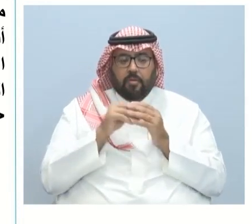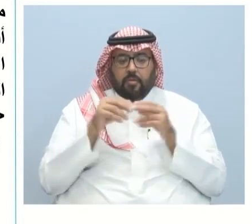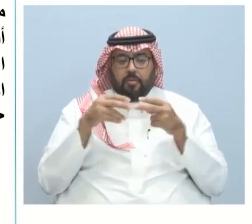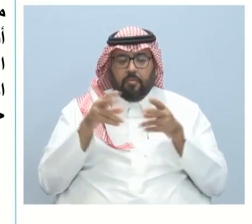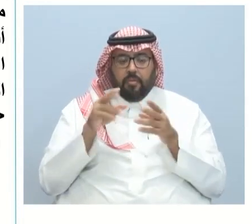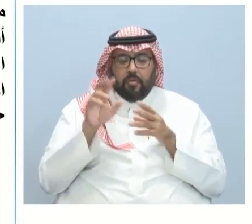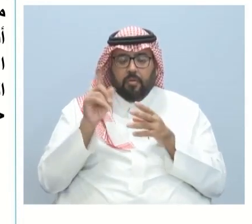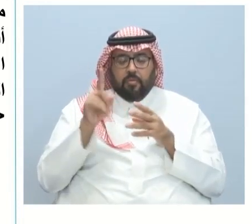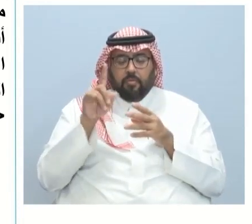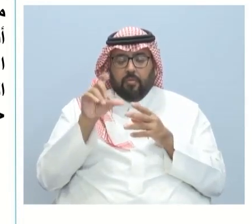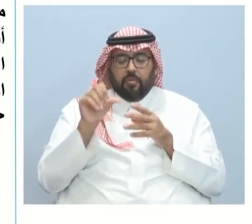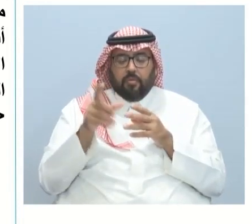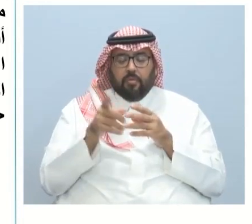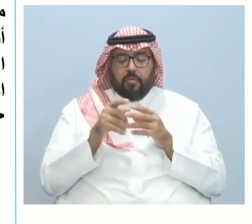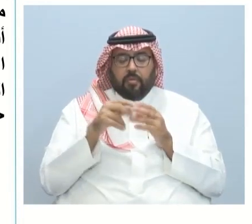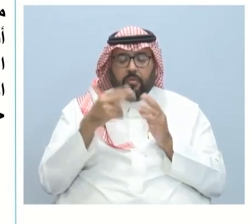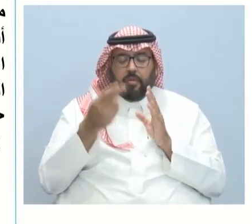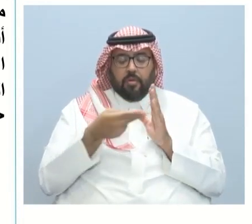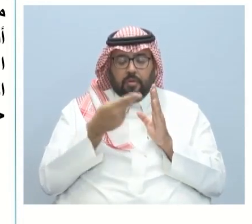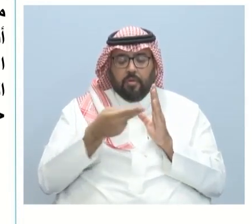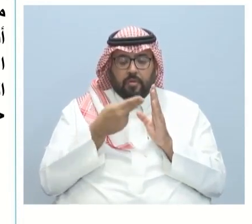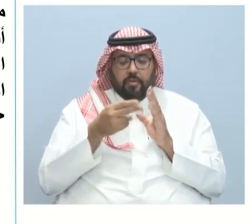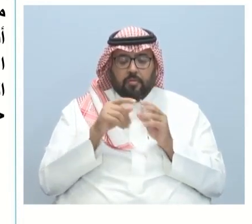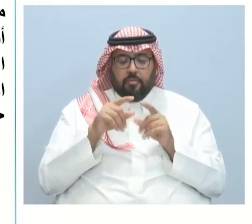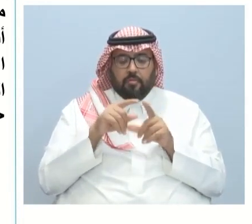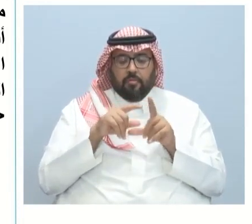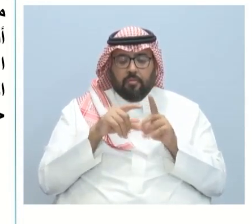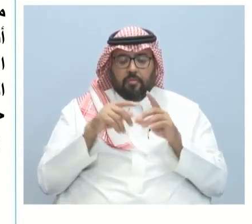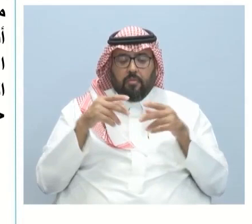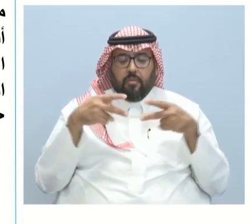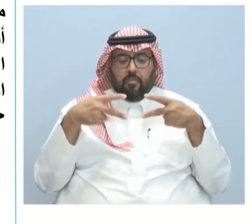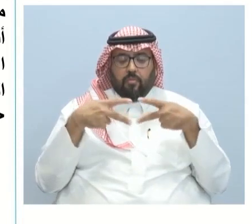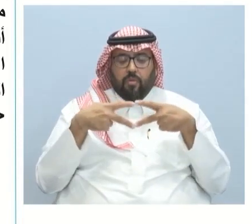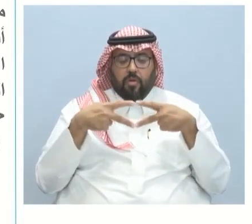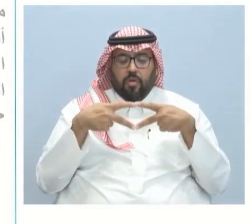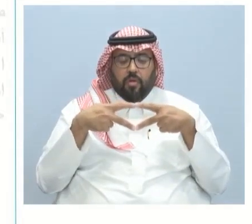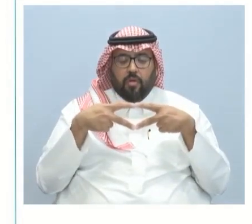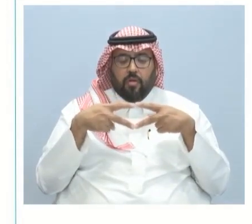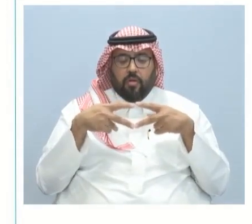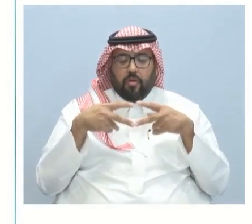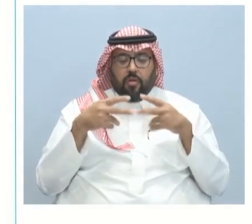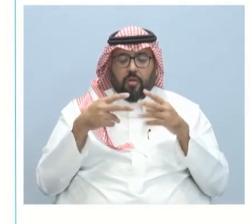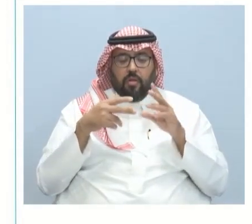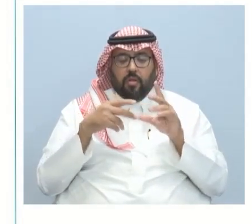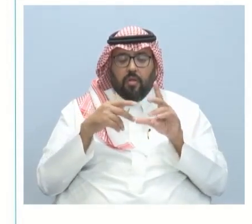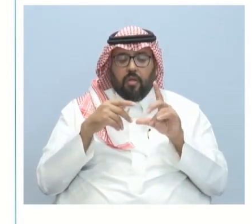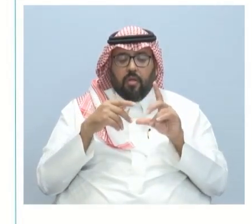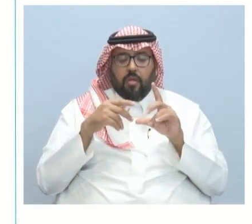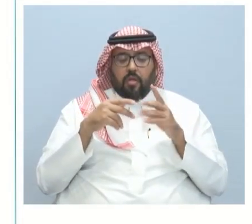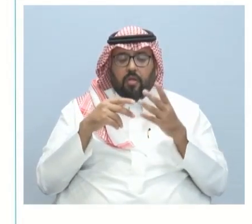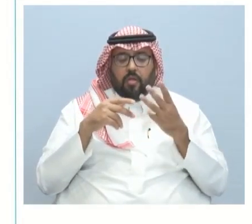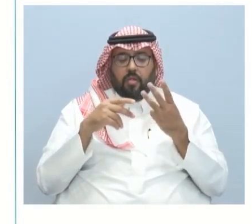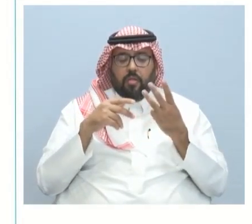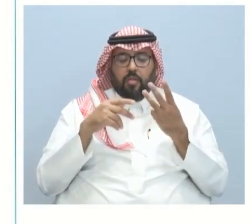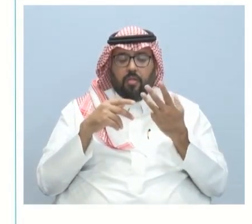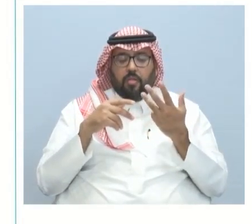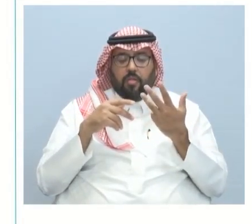الروبوت من رسم او من تشكيل مضلع بثمانيه اضلع نلاحظ في التعليمات